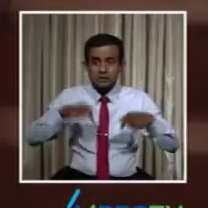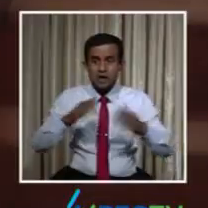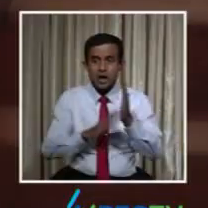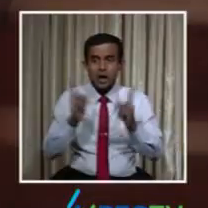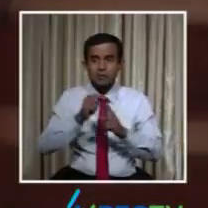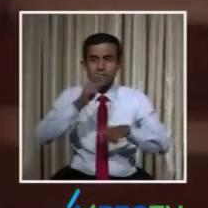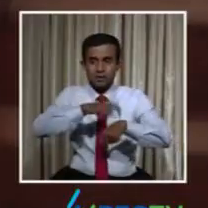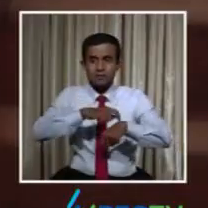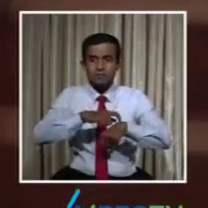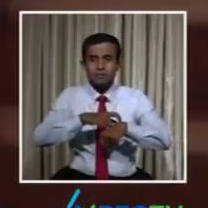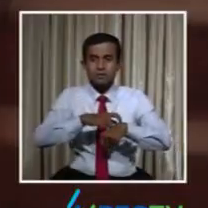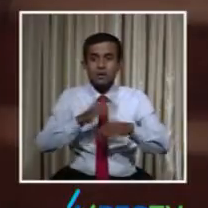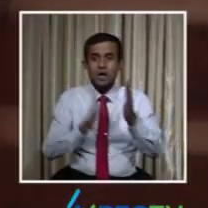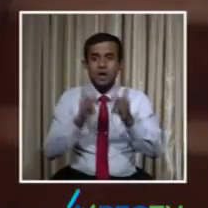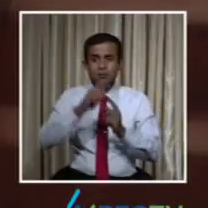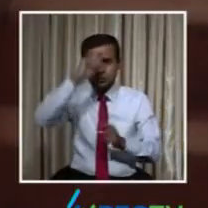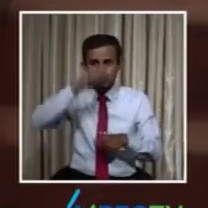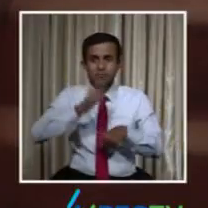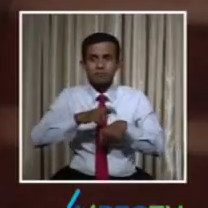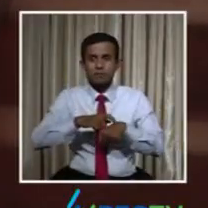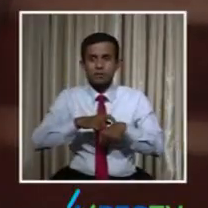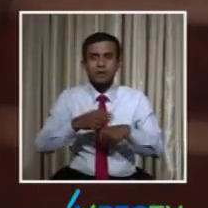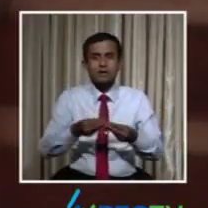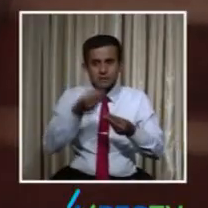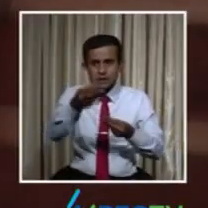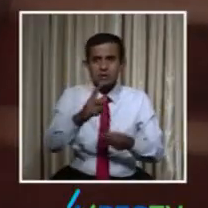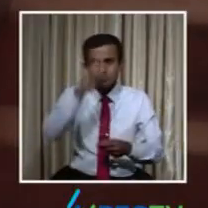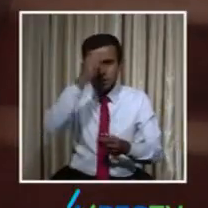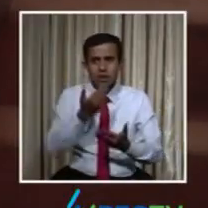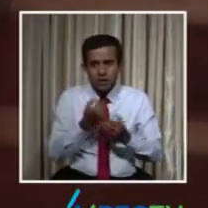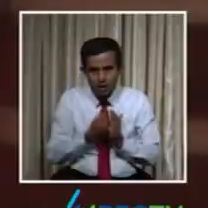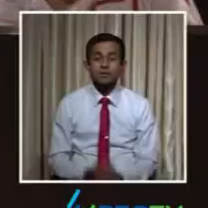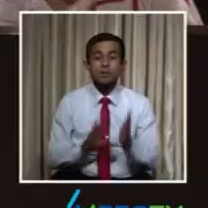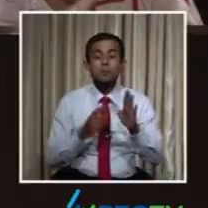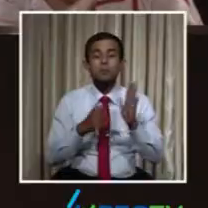මේ අමෙතුමාගේ වෙලාව. ඒ වෙලාව ලබා දෙන නිසා මෙතුමාගේ ඉතාමත් ගෞරවය ගිලනවා.